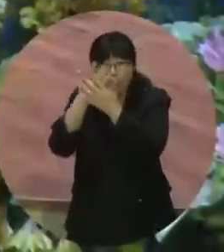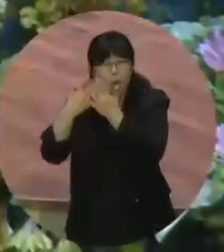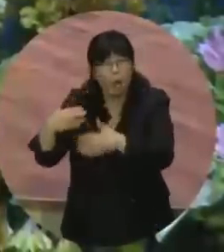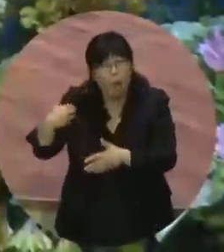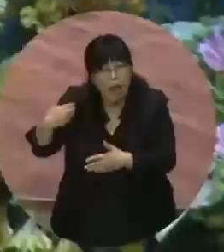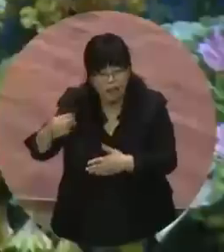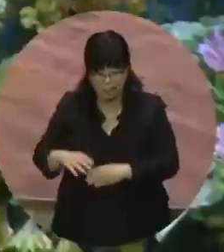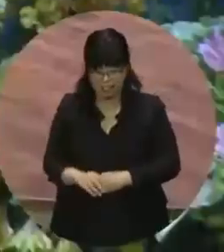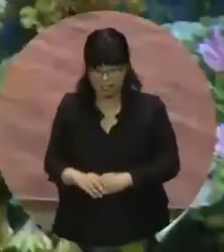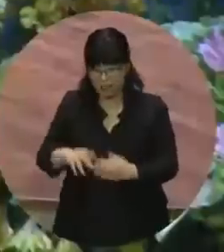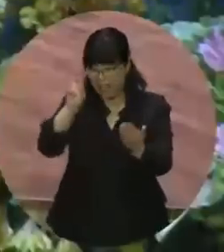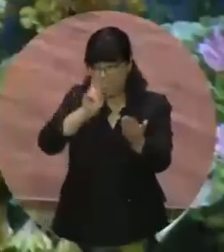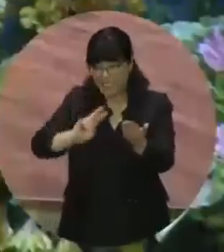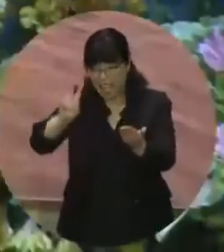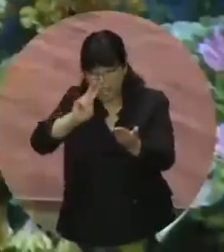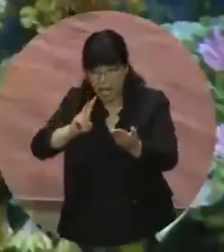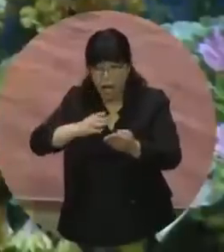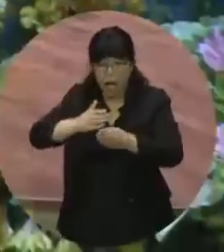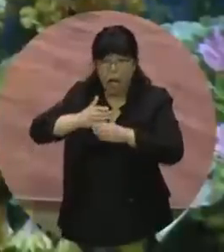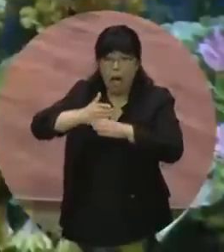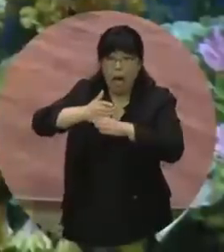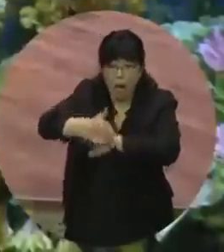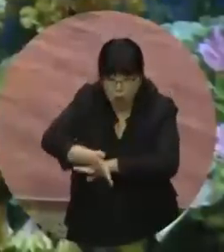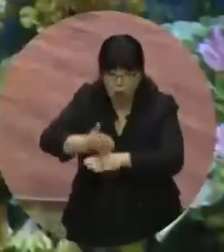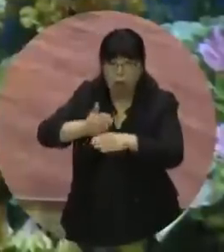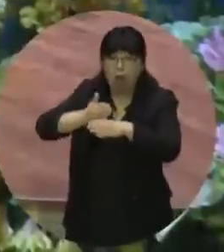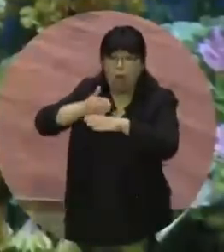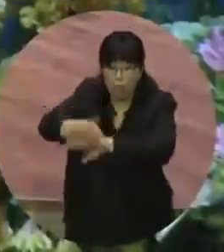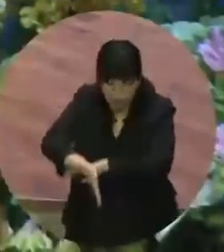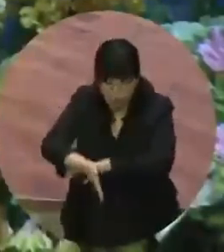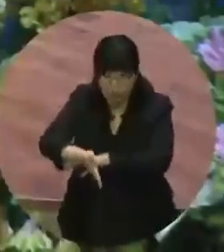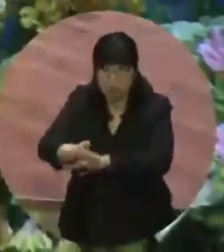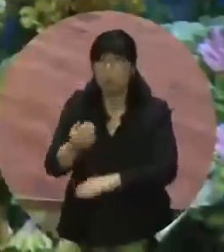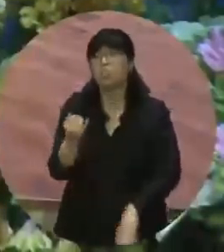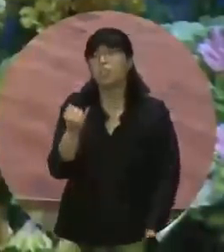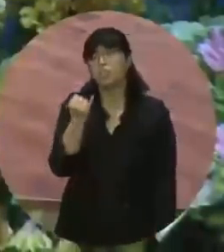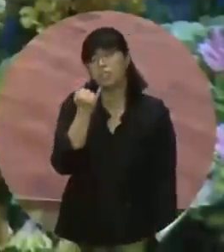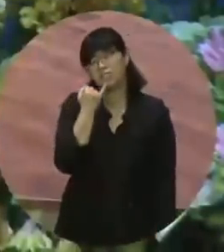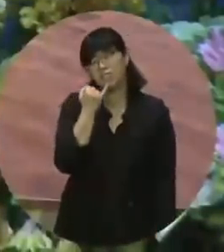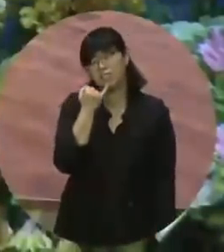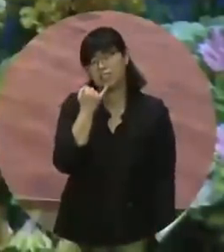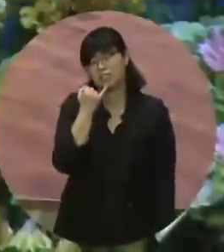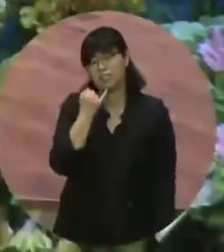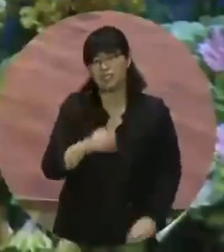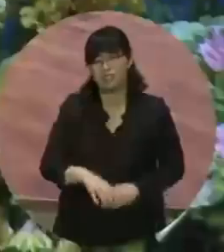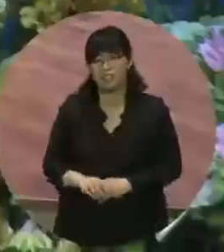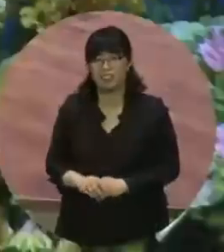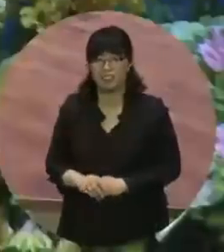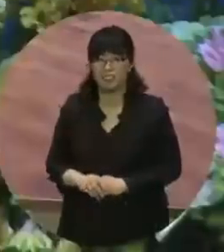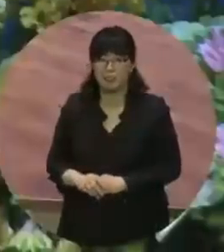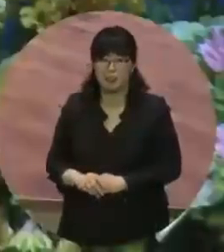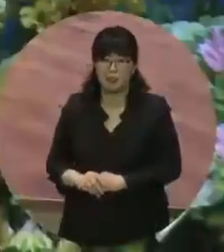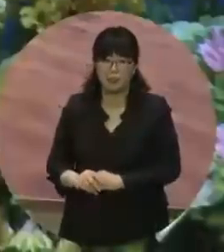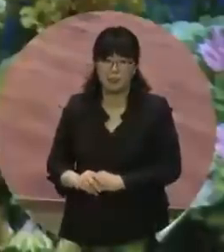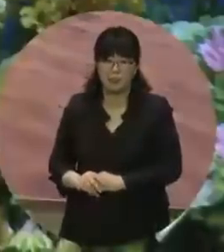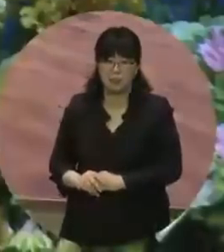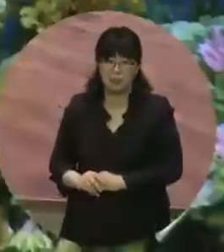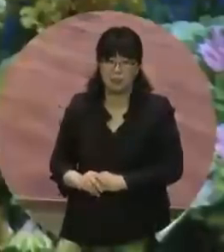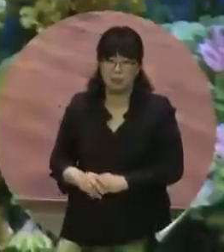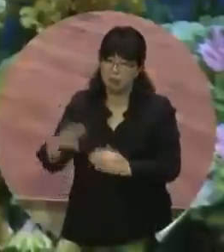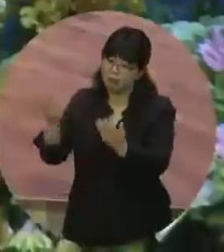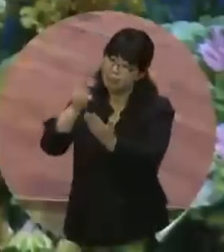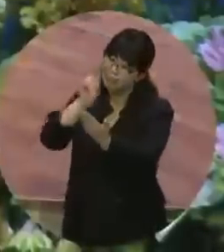싶었어. 그게 전 그게 얼마나 마음이 순수합니까? 머리 복잡하고 세상 욕심